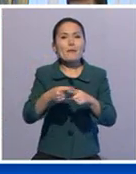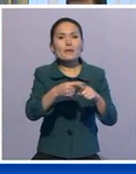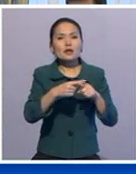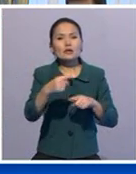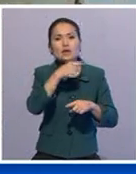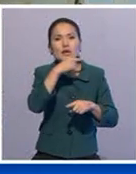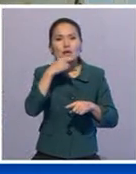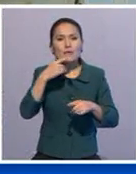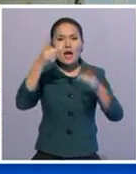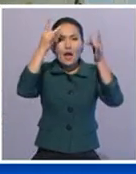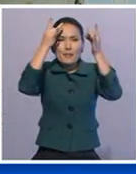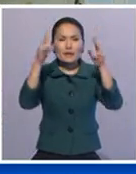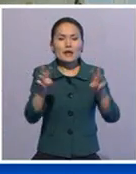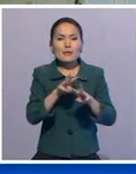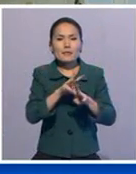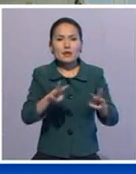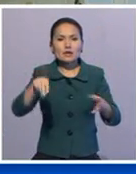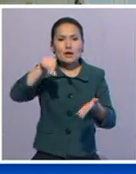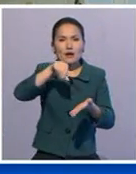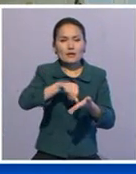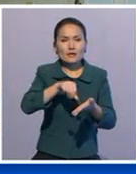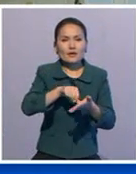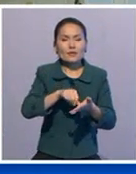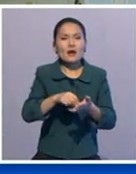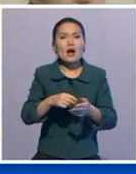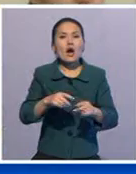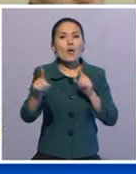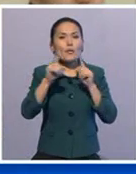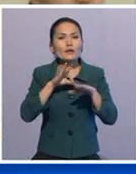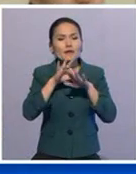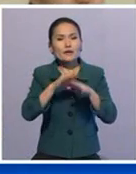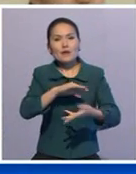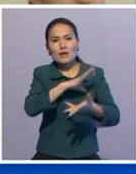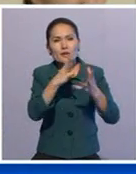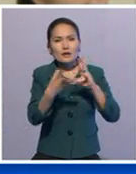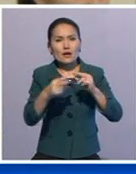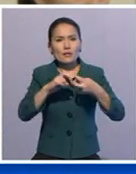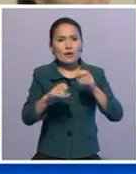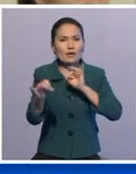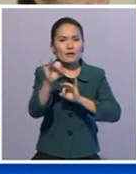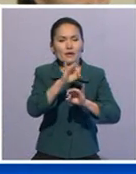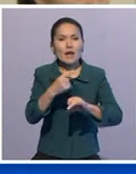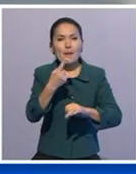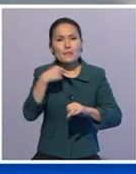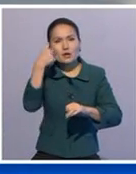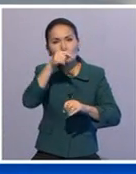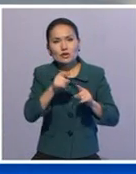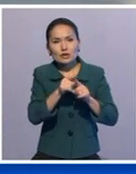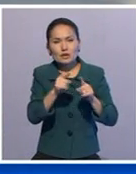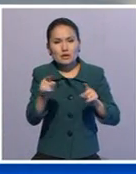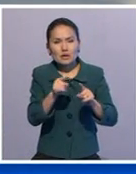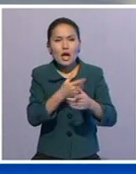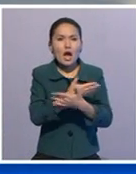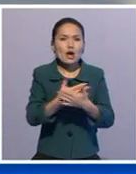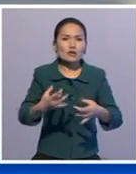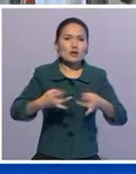елдерінің мәдениет министрлігінің өкілдері қатысты. Жиында тараптар өткен басқосулардың нәтижесін талқылады. Бір жылда бірнеше шара ұйымдастырылған.